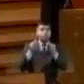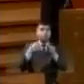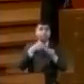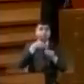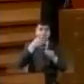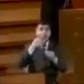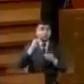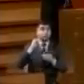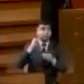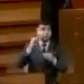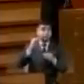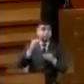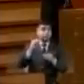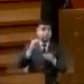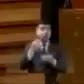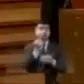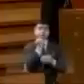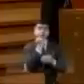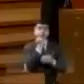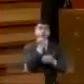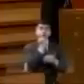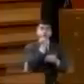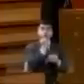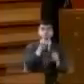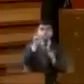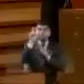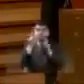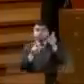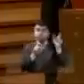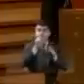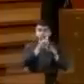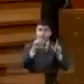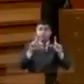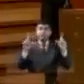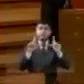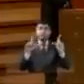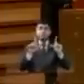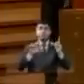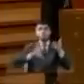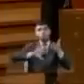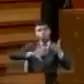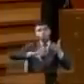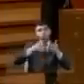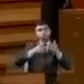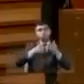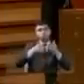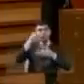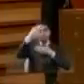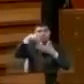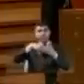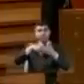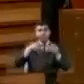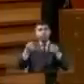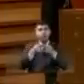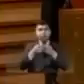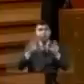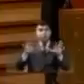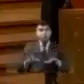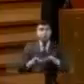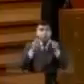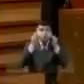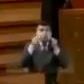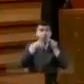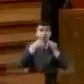المعاقبه على المخالفات المرتكبه من لدن هيئات الاتصال السمع البصري وتقديم اقتراح بشان